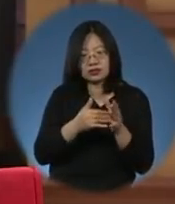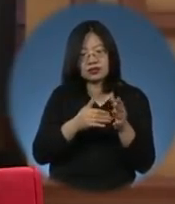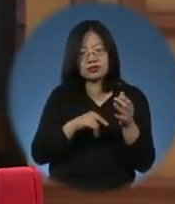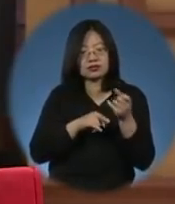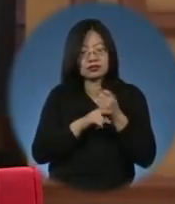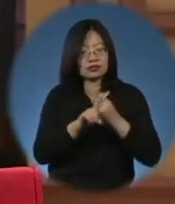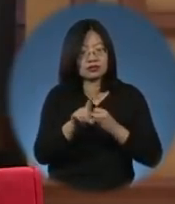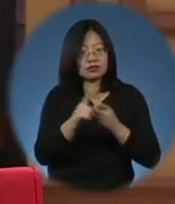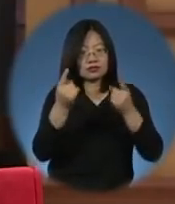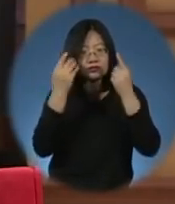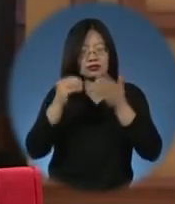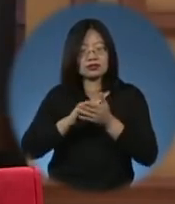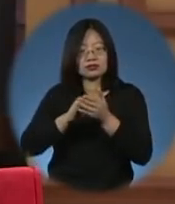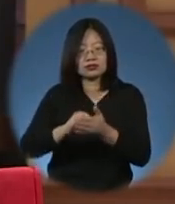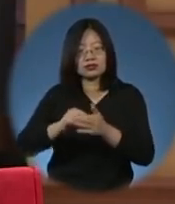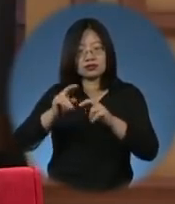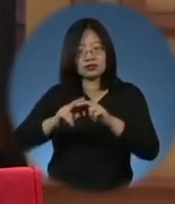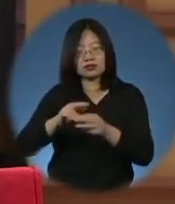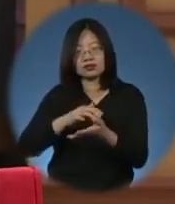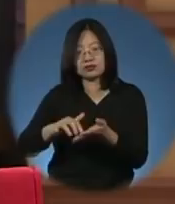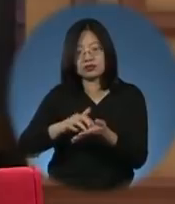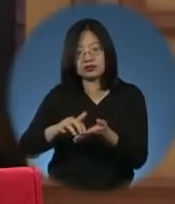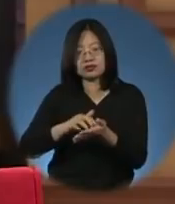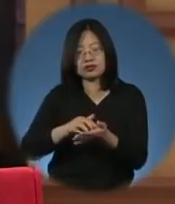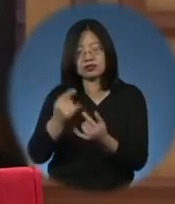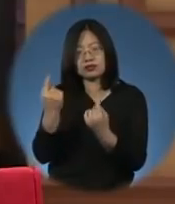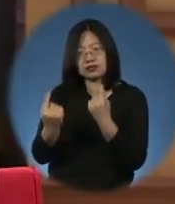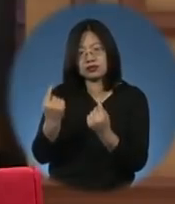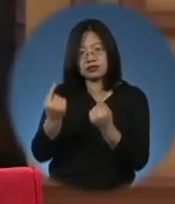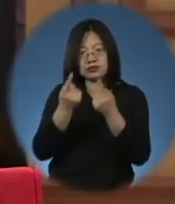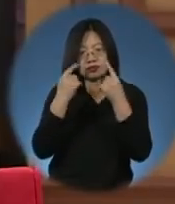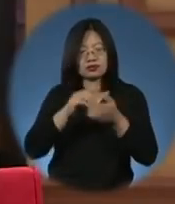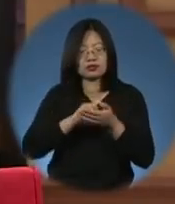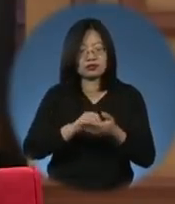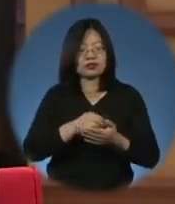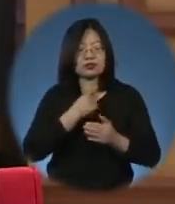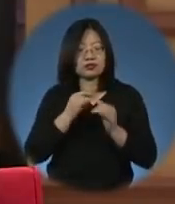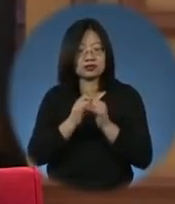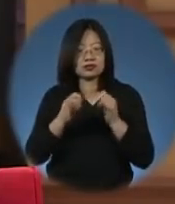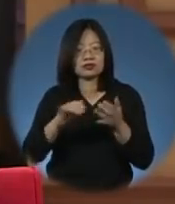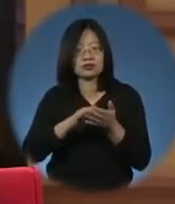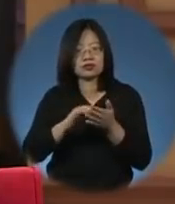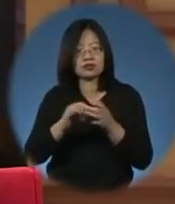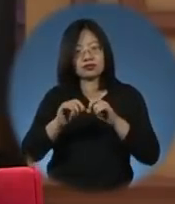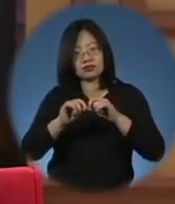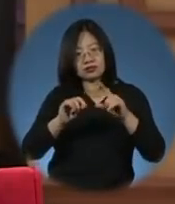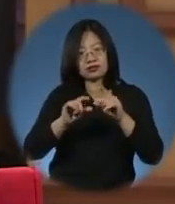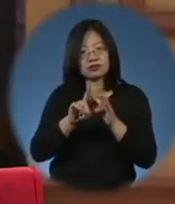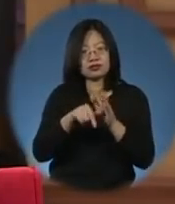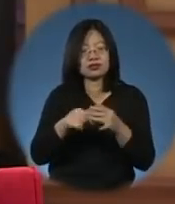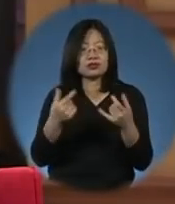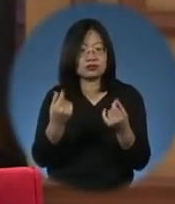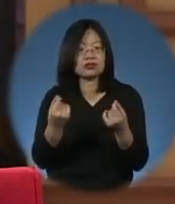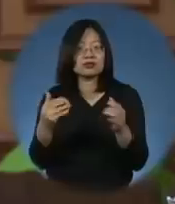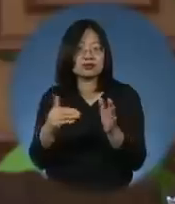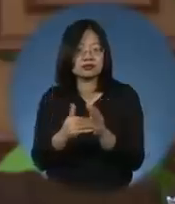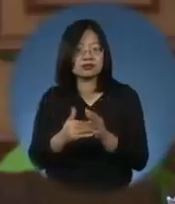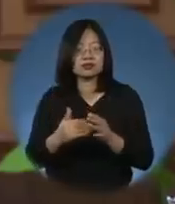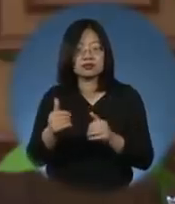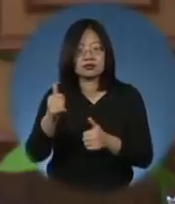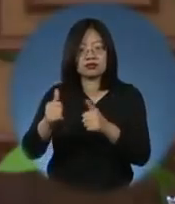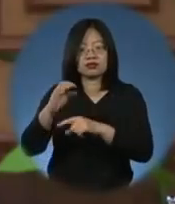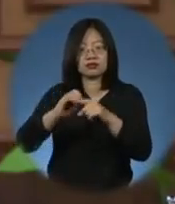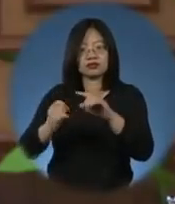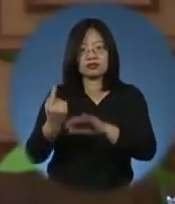이유는 대학에 들어가는 자리의 숫자보다 대학에 들어가고자 하는 사람의 숫자가 많을 경우에 지금까지 그렇게 해온 겁니다. 그렇죠.